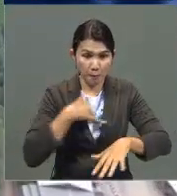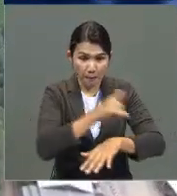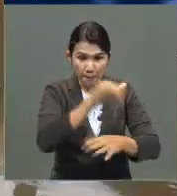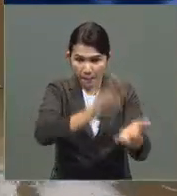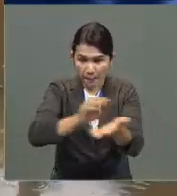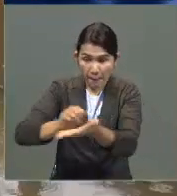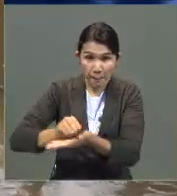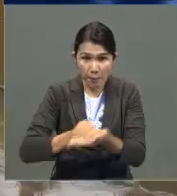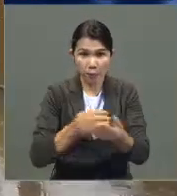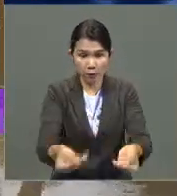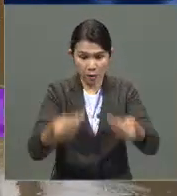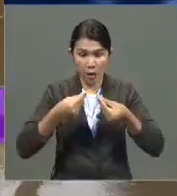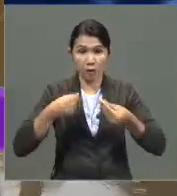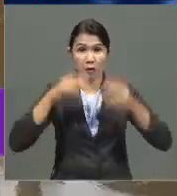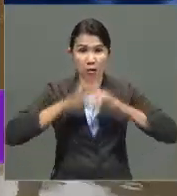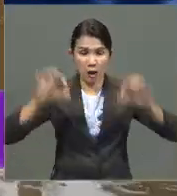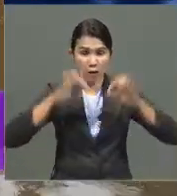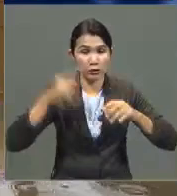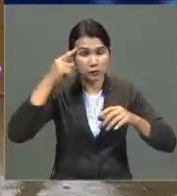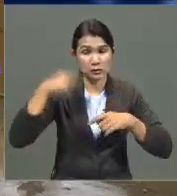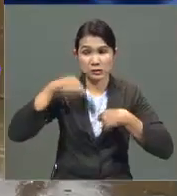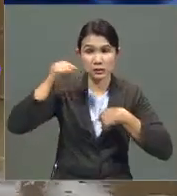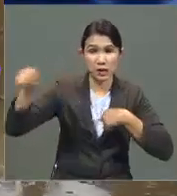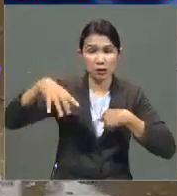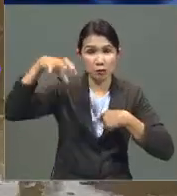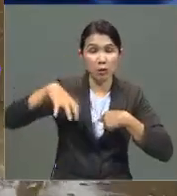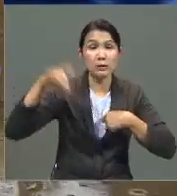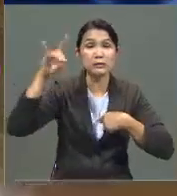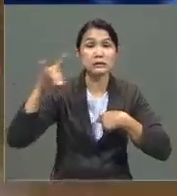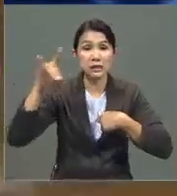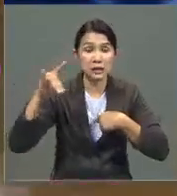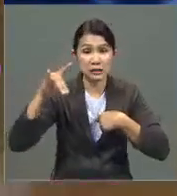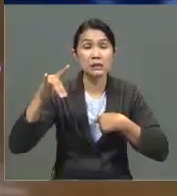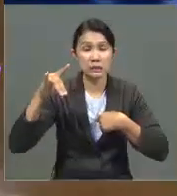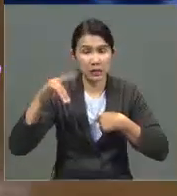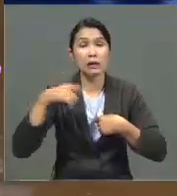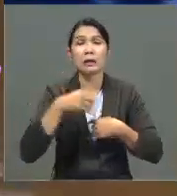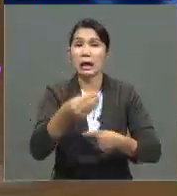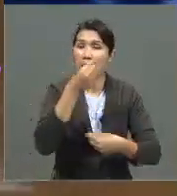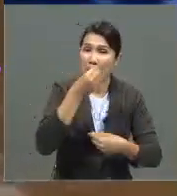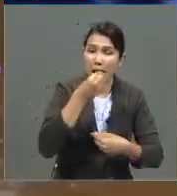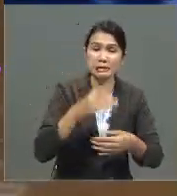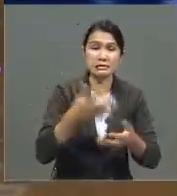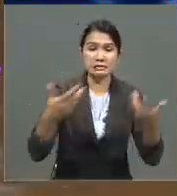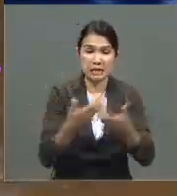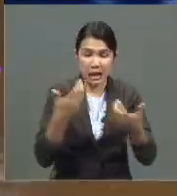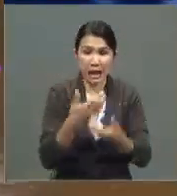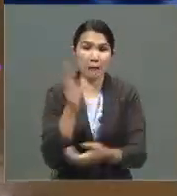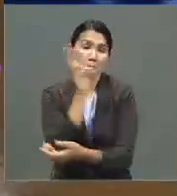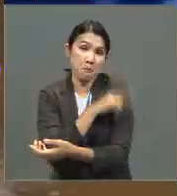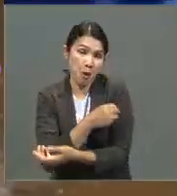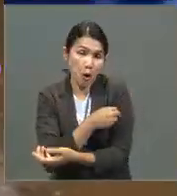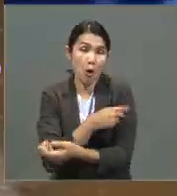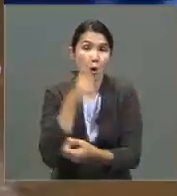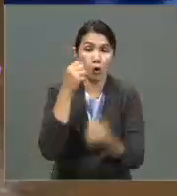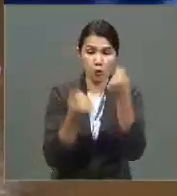ข้อมูลมาให้อย่างหน่วยงานของรัฐเนี่ยนะคะแล้วก็สั่งการให้กรมปศุสัตว์อย่างที่เมื่อสักครู่พี่เสกบอกไปอาหารหญ้าแห้งสัตวแพทย์